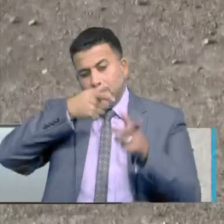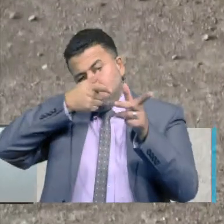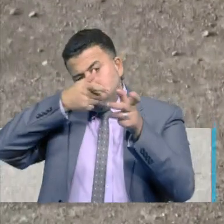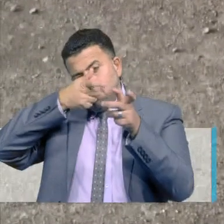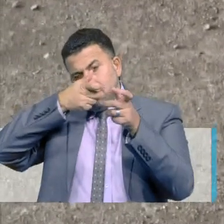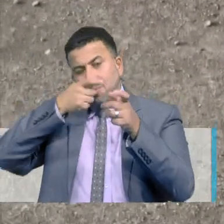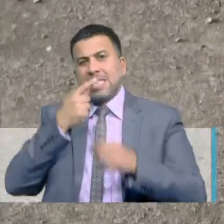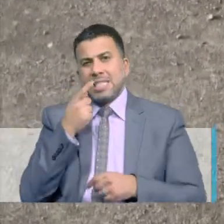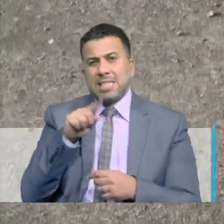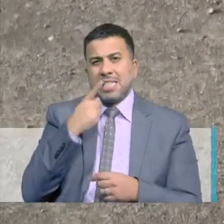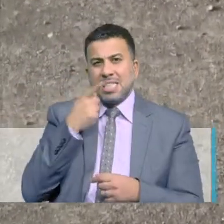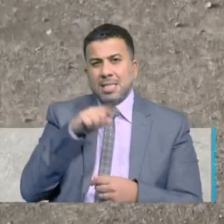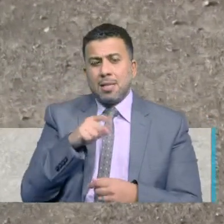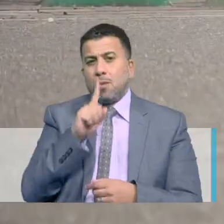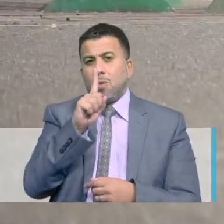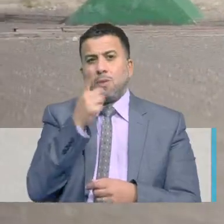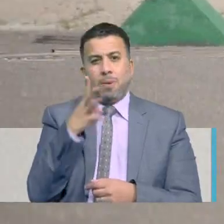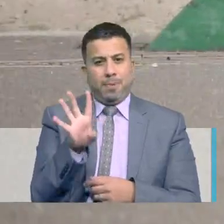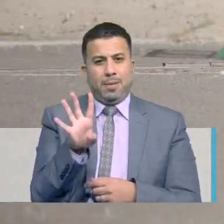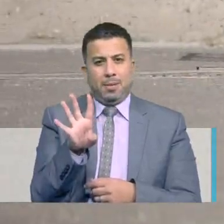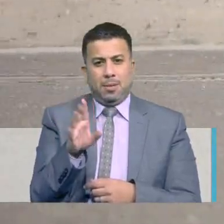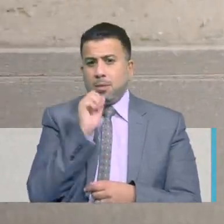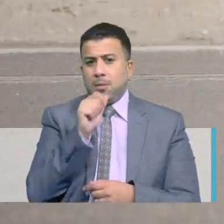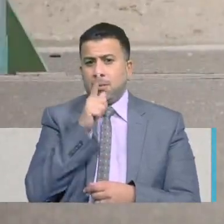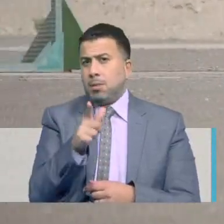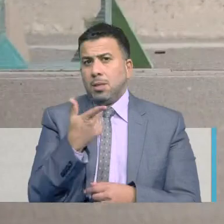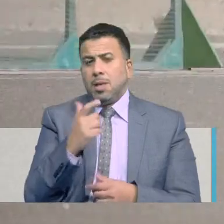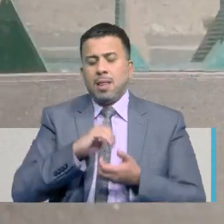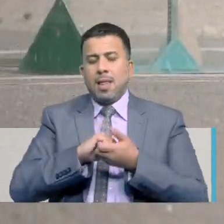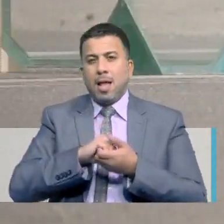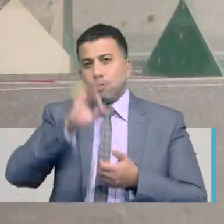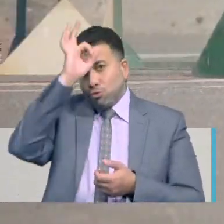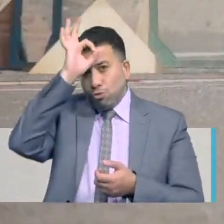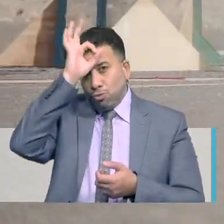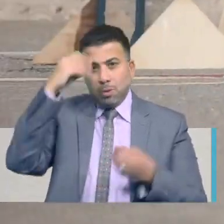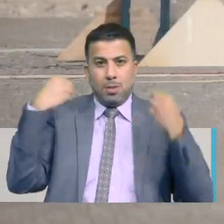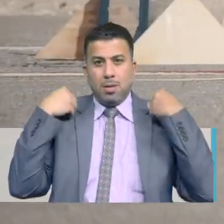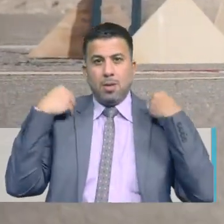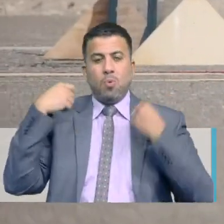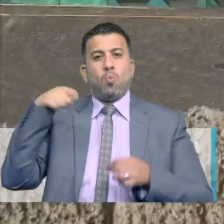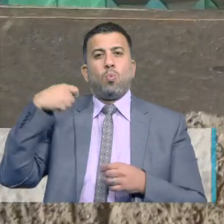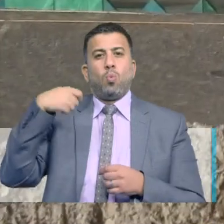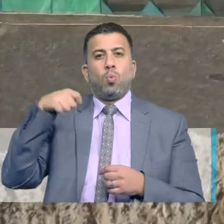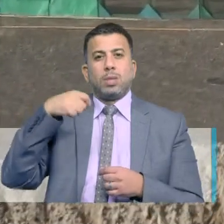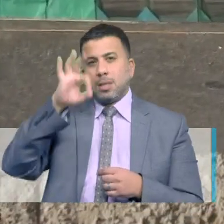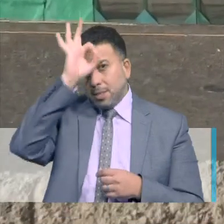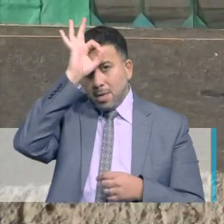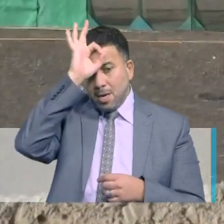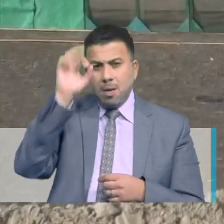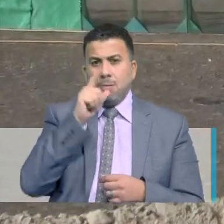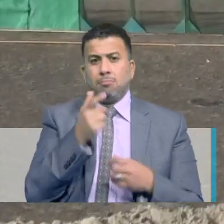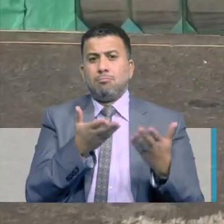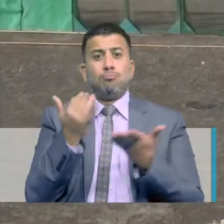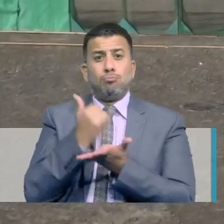السنويه الحاديه والاربعين وينظمها اتحاد الشرطه الرياضي بوزاره الداخليه بينما